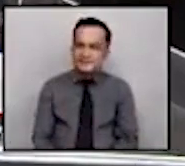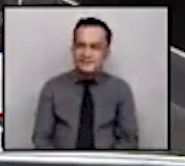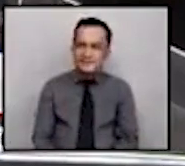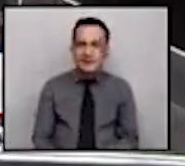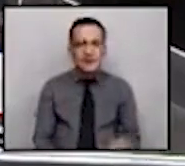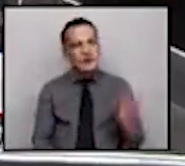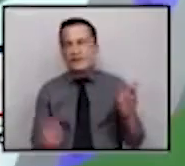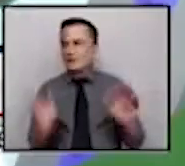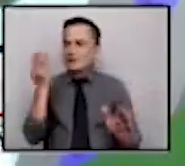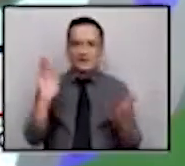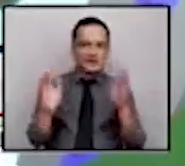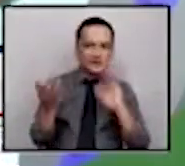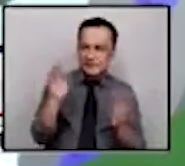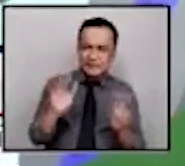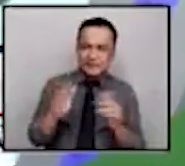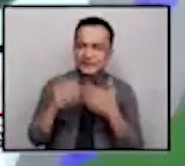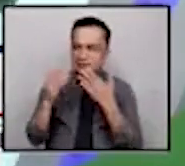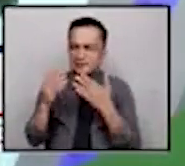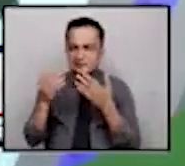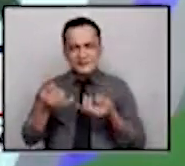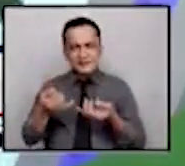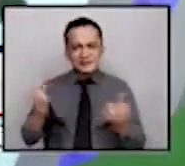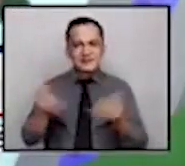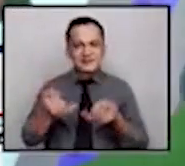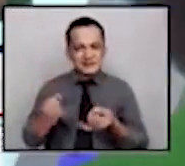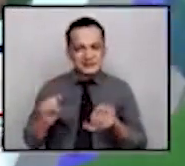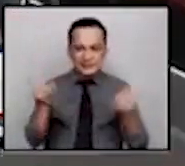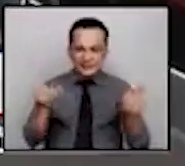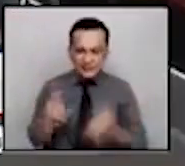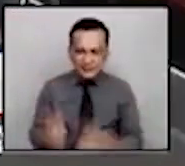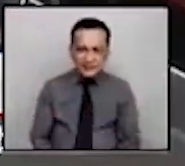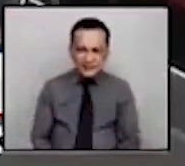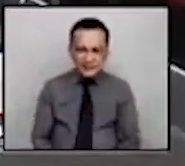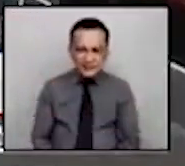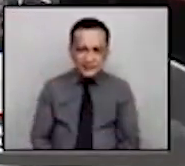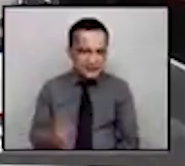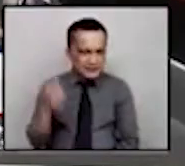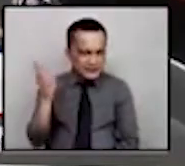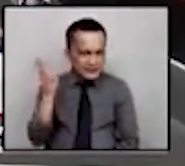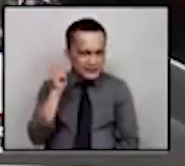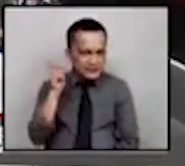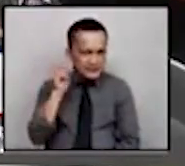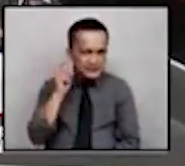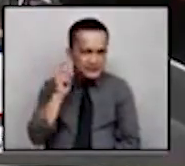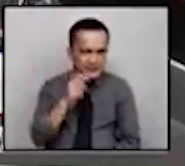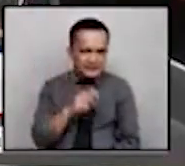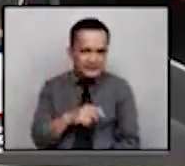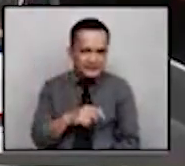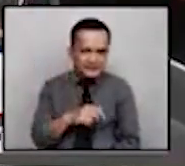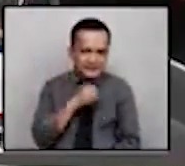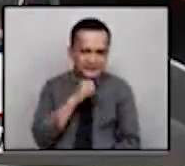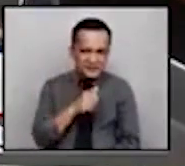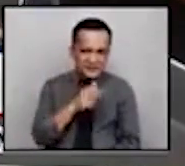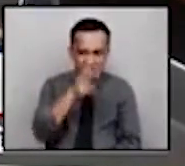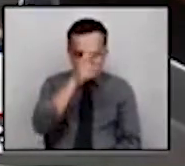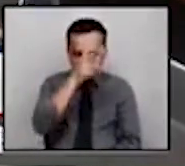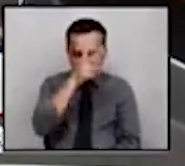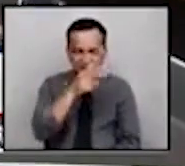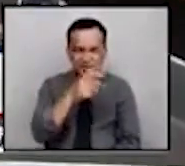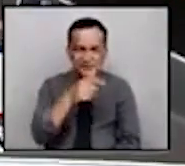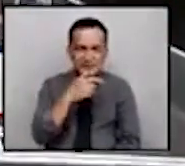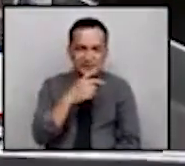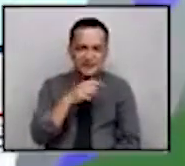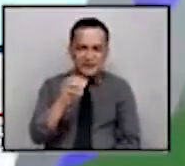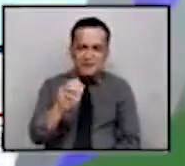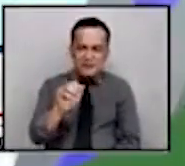Good morning sa inyo. Thank you sa pag-invite. Sino yung mga naririnig ninyo habang nagbabalita kami? Hindi po manok yun. Ito po yung mga Macau